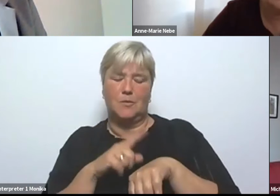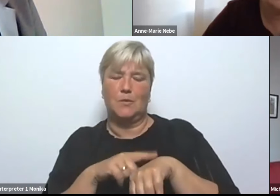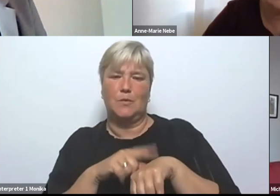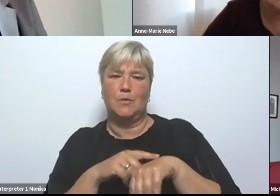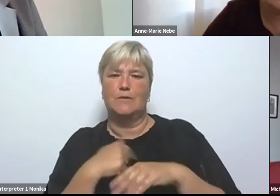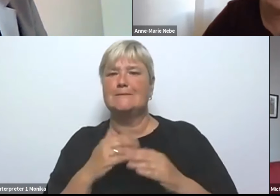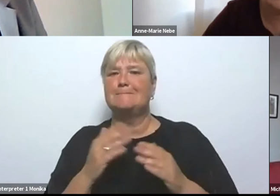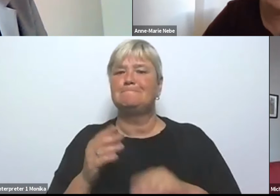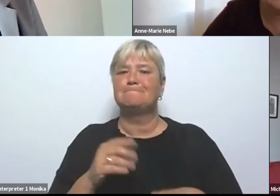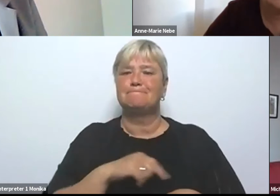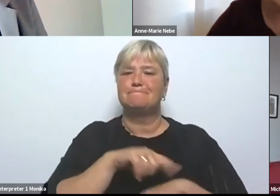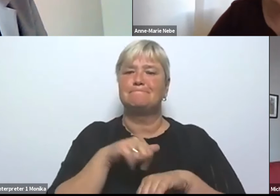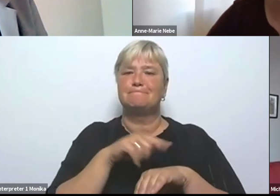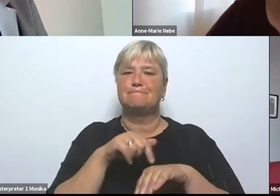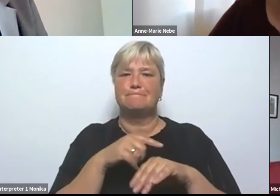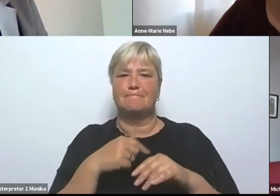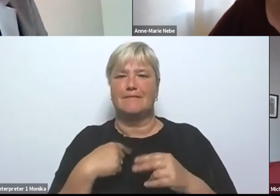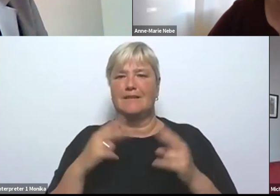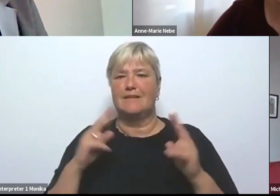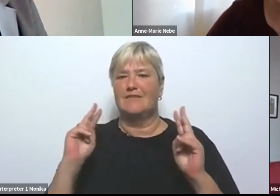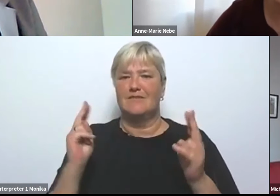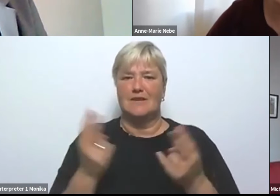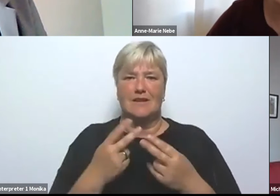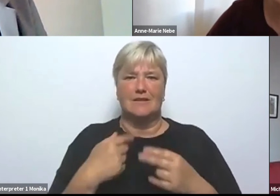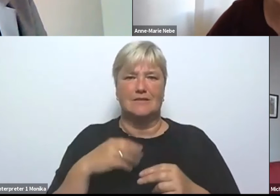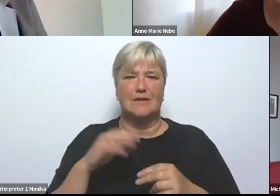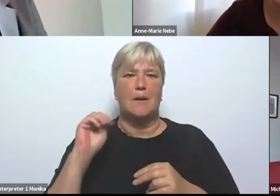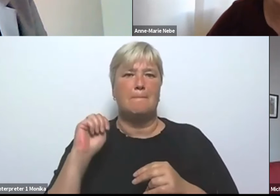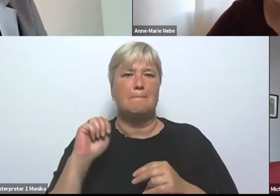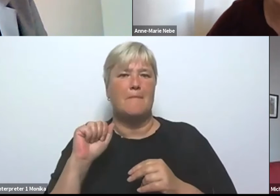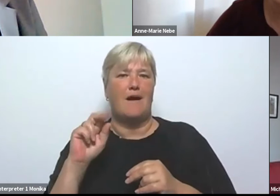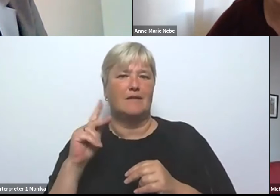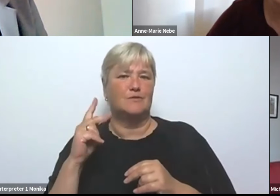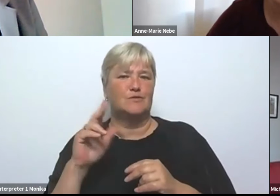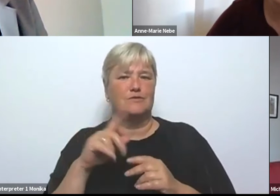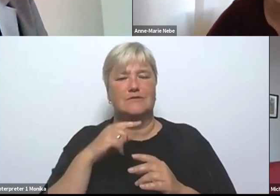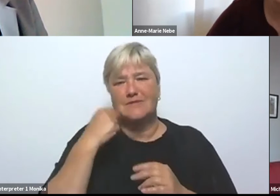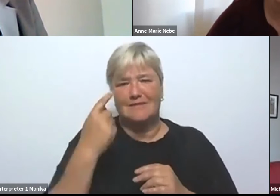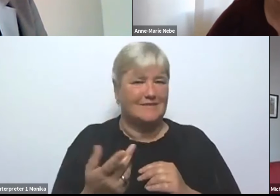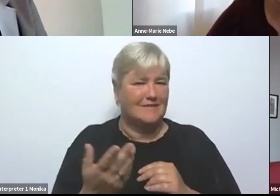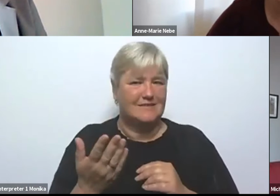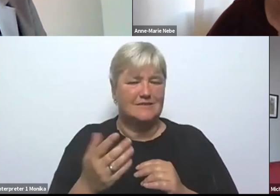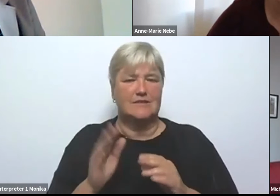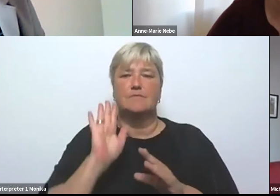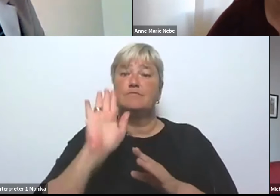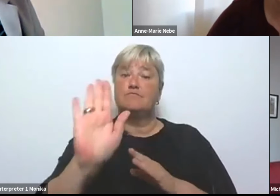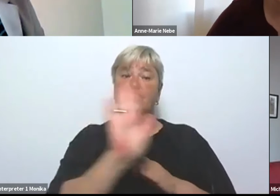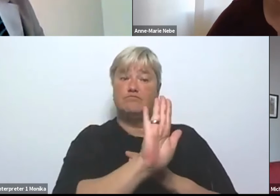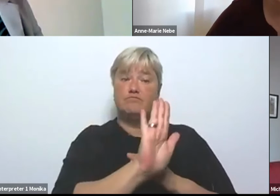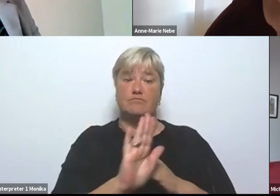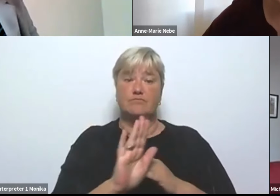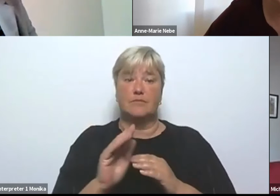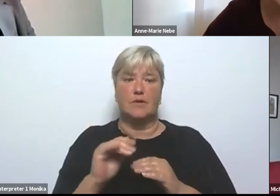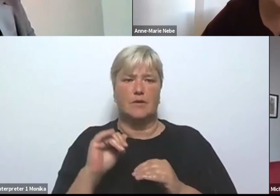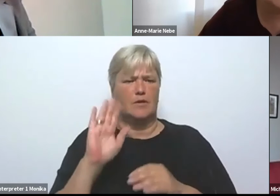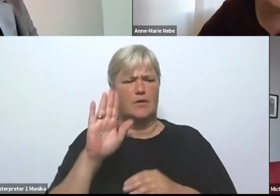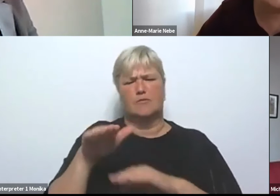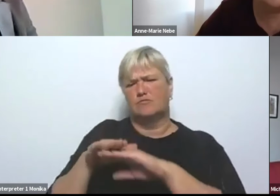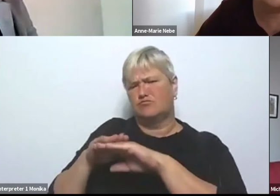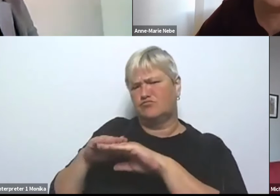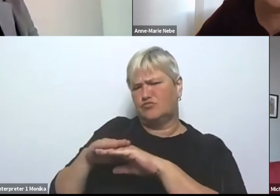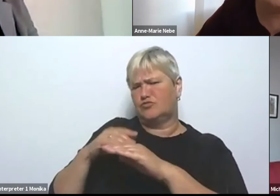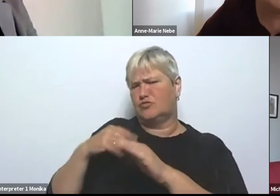möchte und vergleichbar mit Markus fragen, what next? In euren Projekten. Entschuldige, dass ich dich kurz